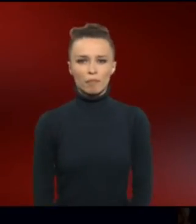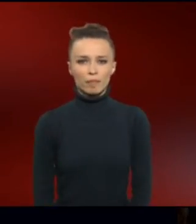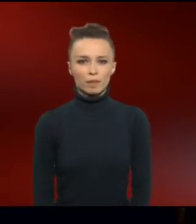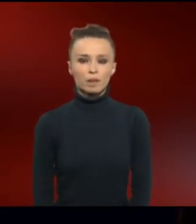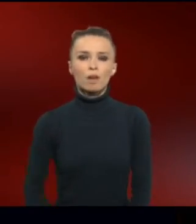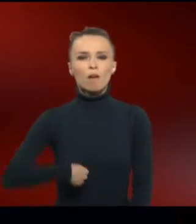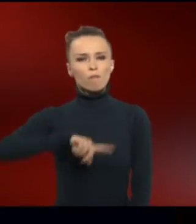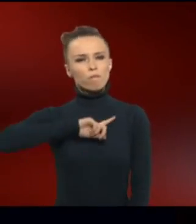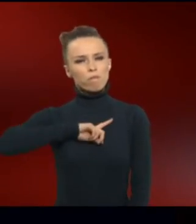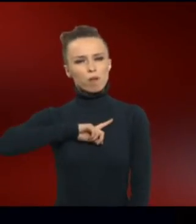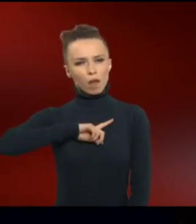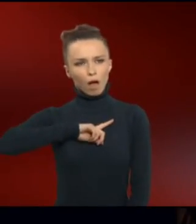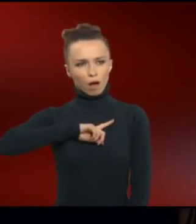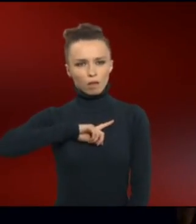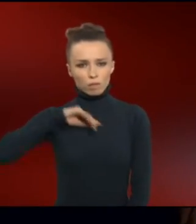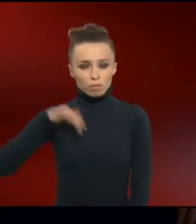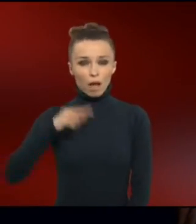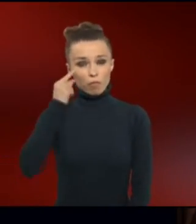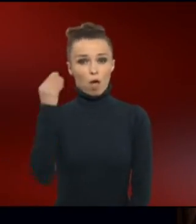Wir aber haben Down-Syndrom.